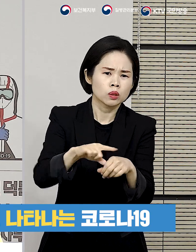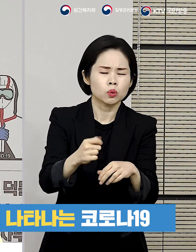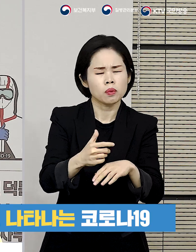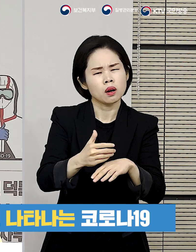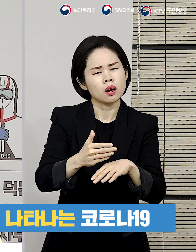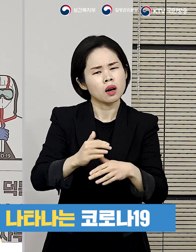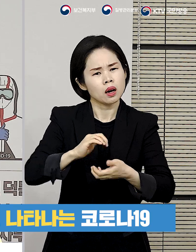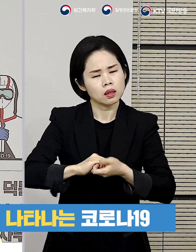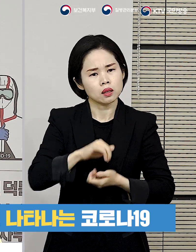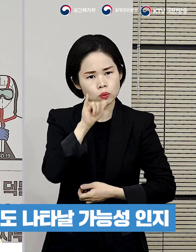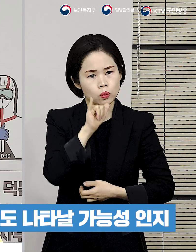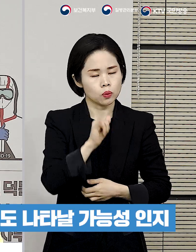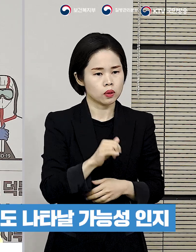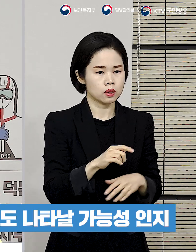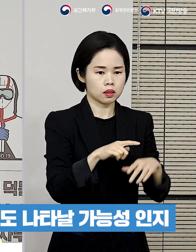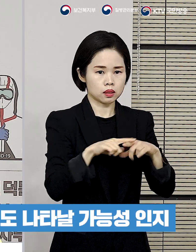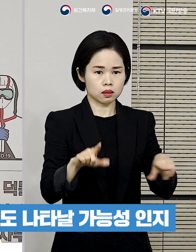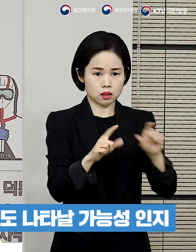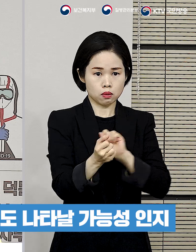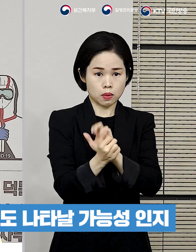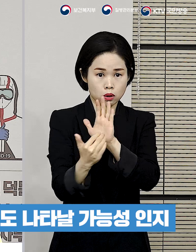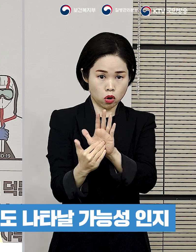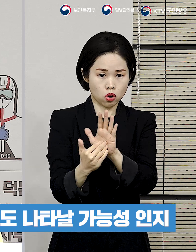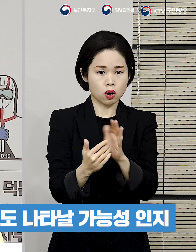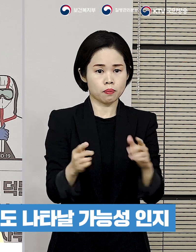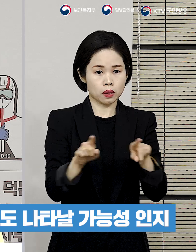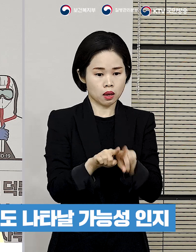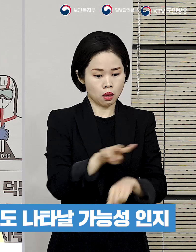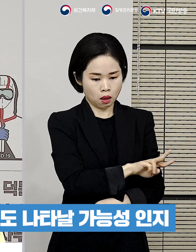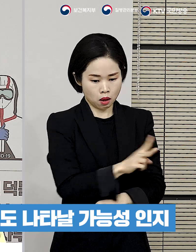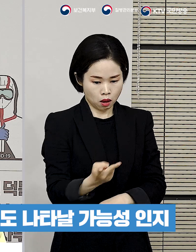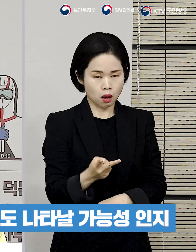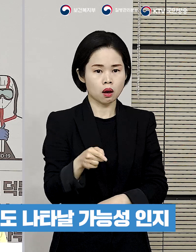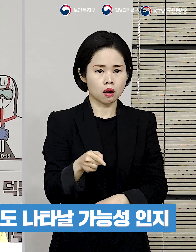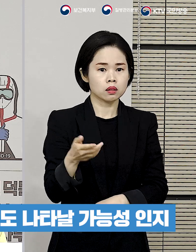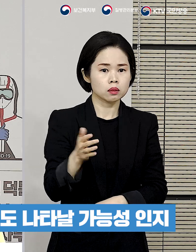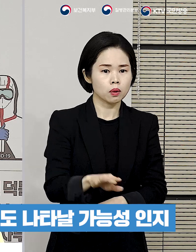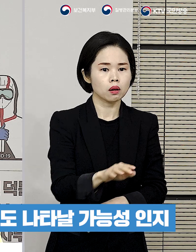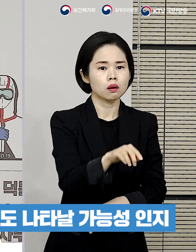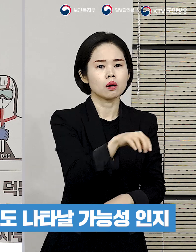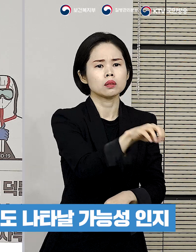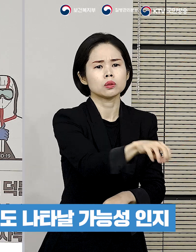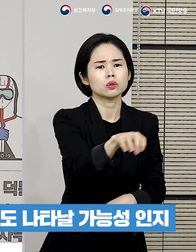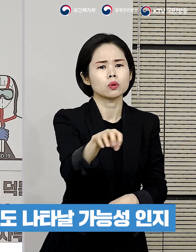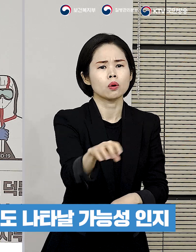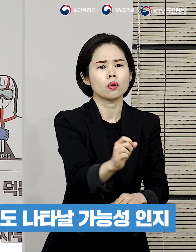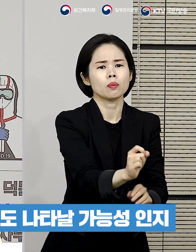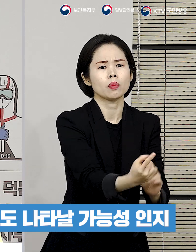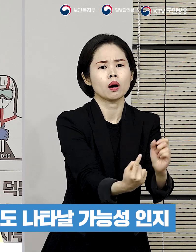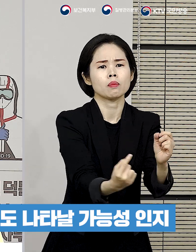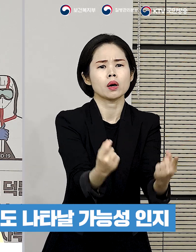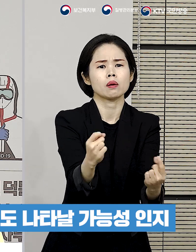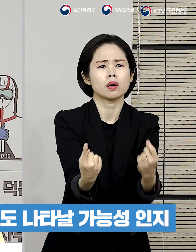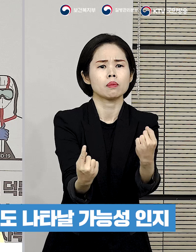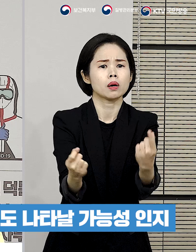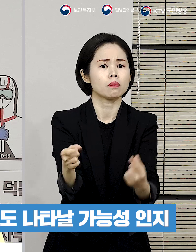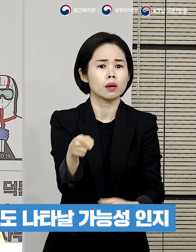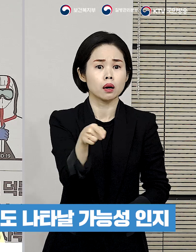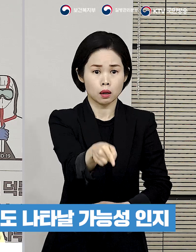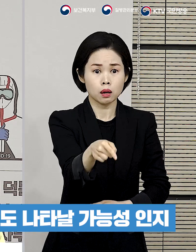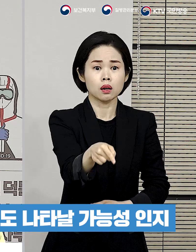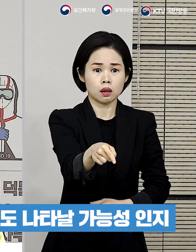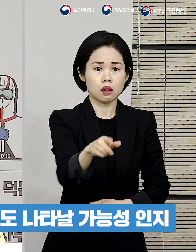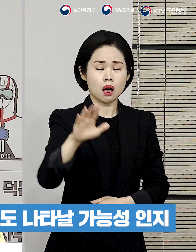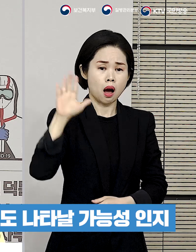가질 수밖에 없습니다. 또 생활 속 거리두기로 전환된다 하더라도 이러한 산발적인 소규모의